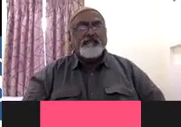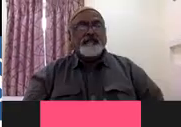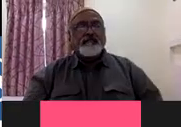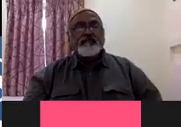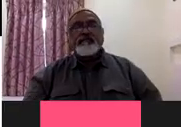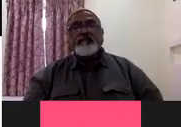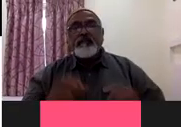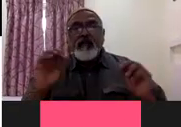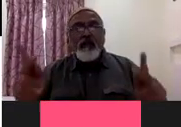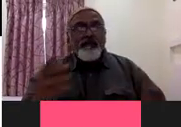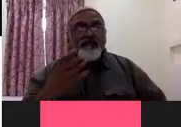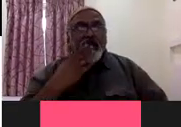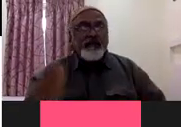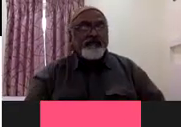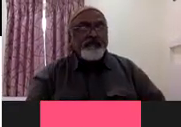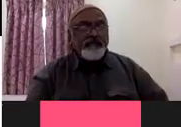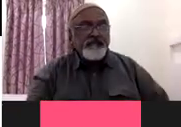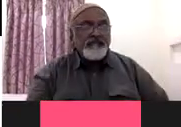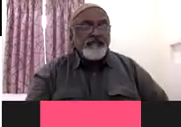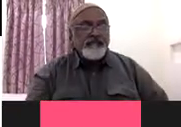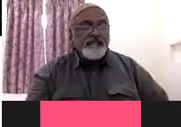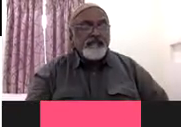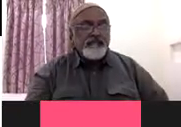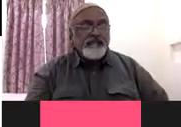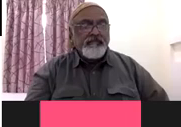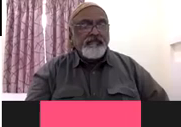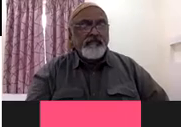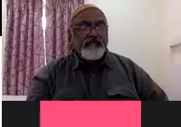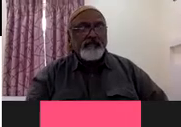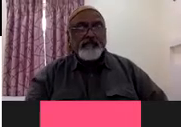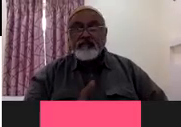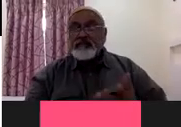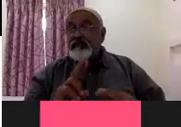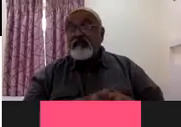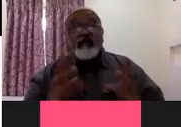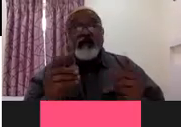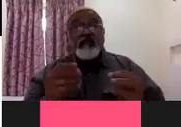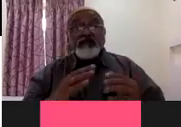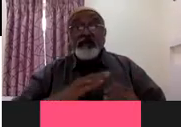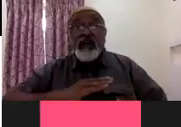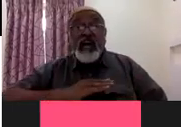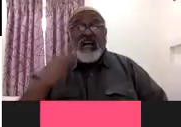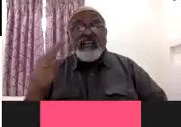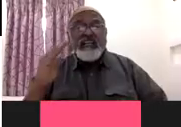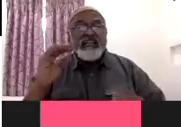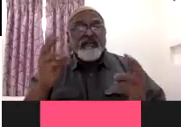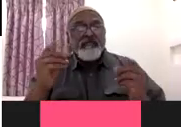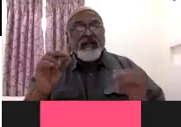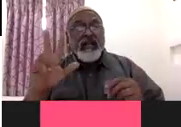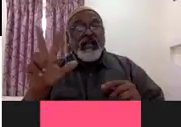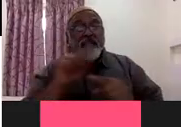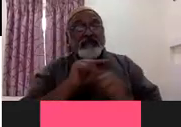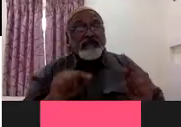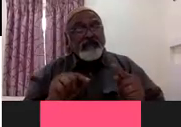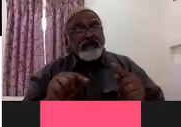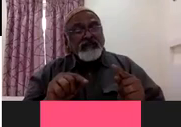ಥ್ಯಾಂಕ್ ಯು. ಸೊ ದಿಸ್ ನಂಬರ್ ಇಸ್ ಸೋ ಹೈ, 8 and 1, we are talking about 8% means 1